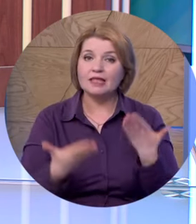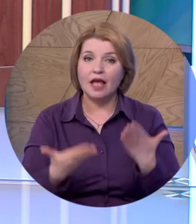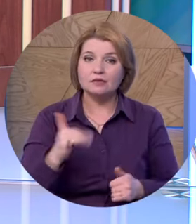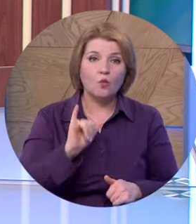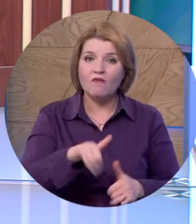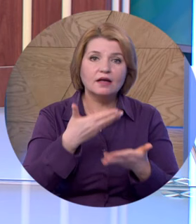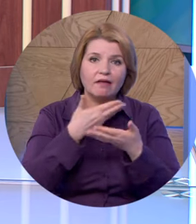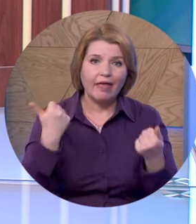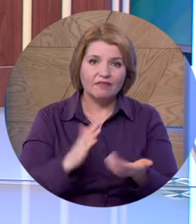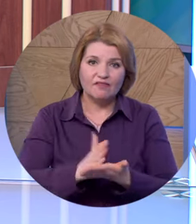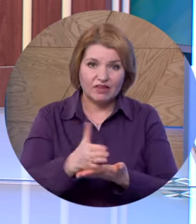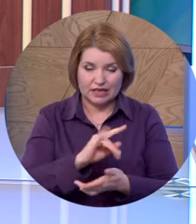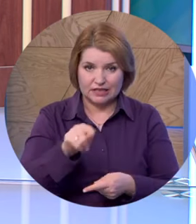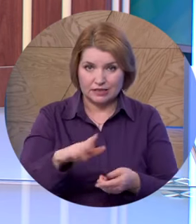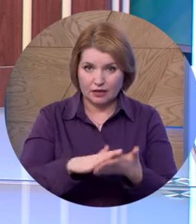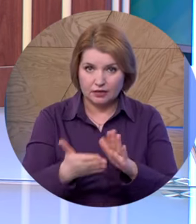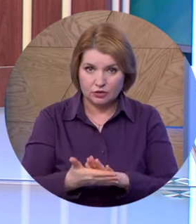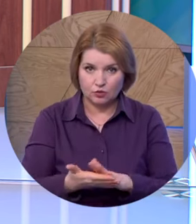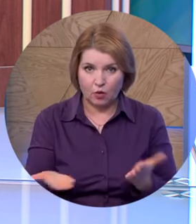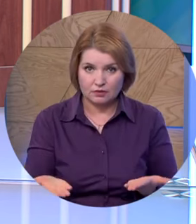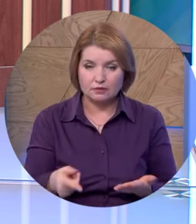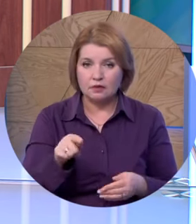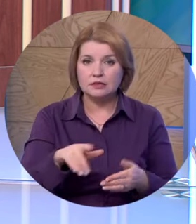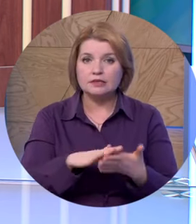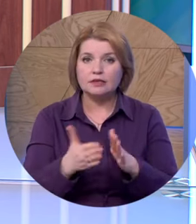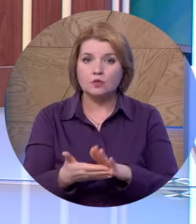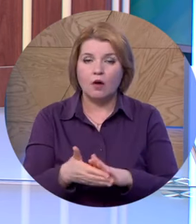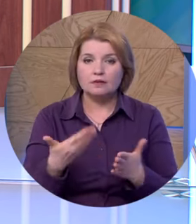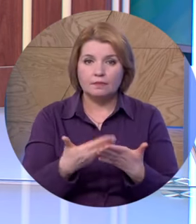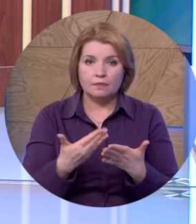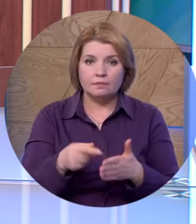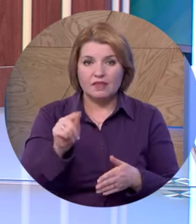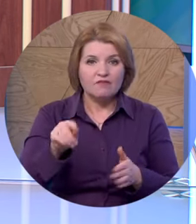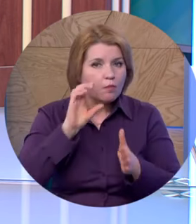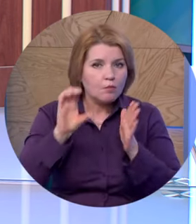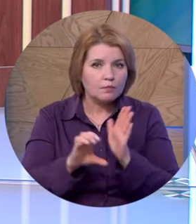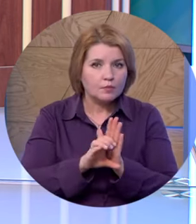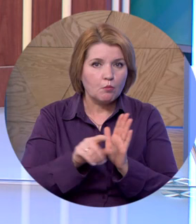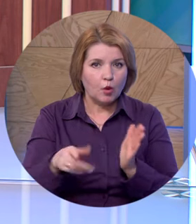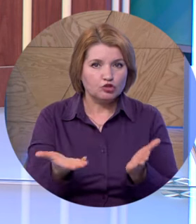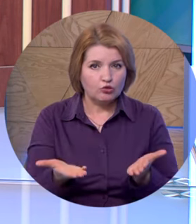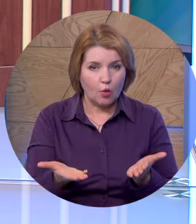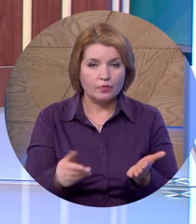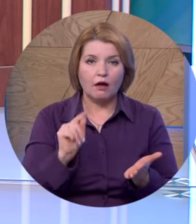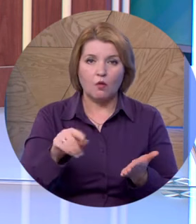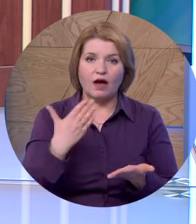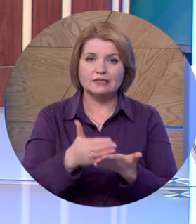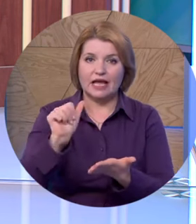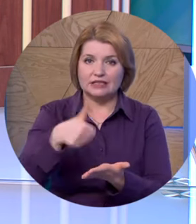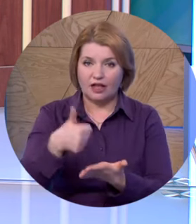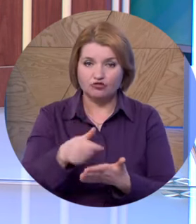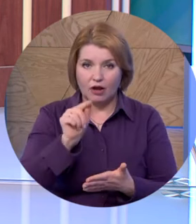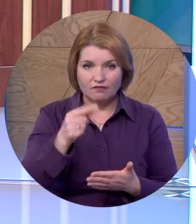нет выхода из ситуации, то, о чем вы сказали, схожая ситуация может быть, когда вы в подчиненном отношении, когда у вас начальник. И вы понимаете прекрасно, что